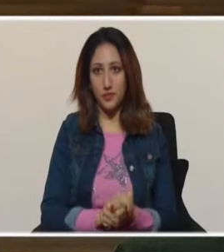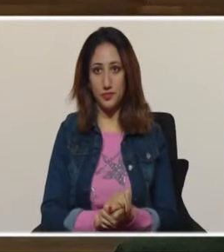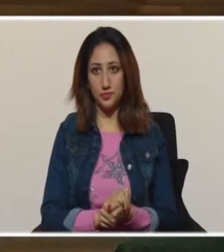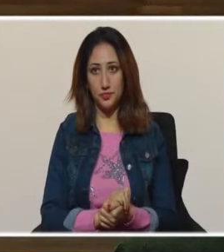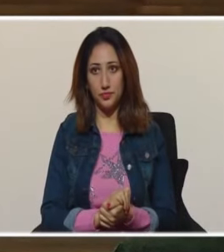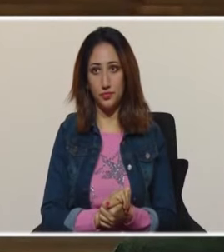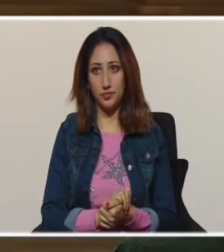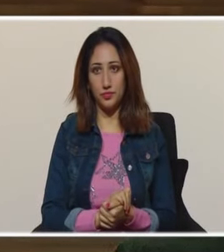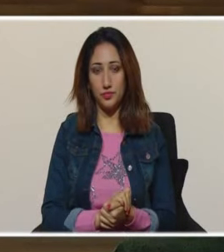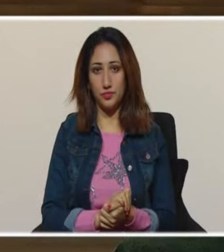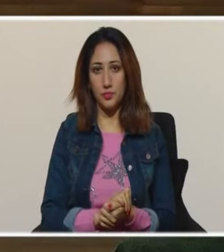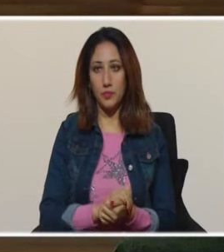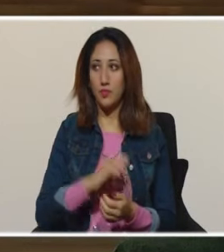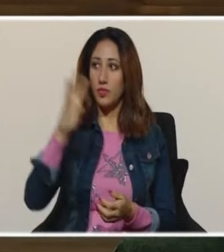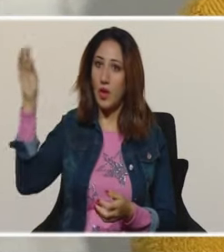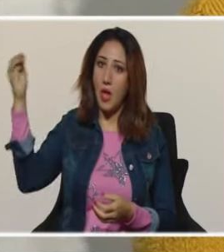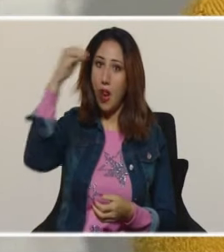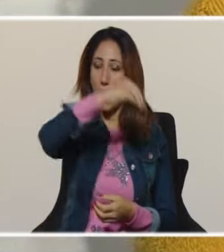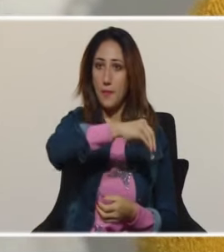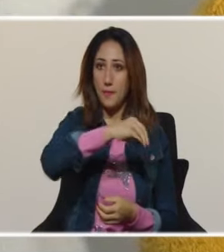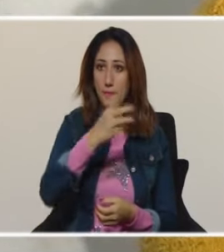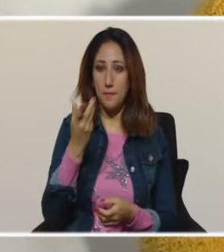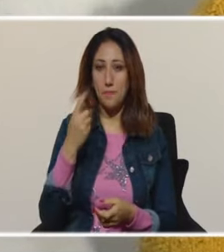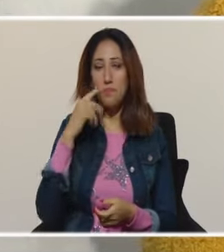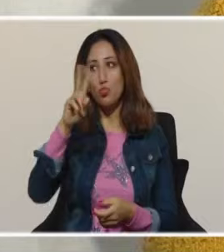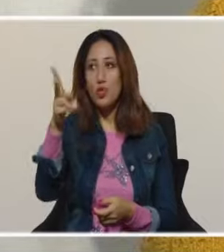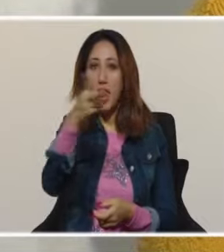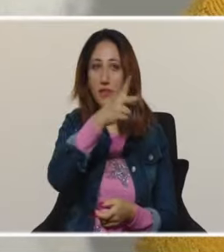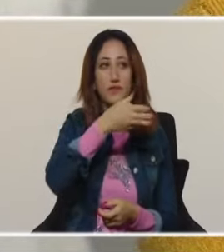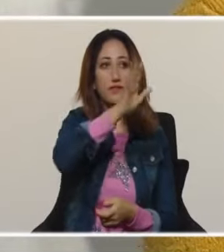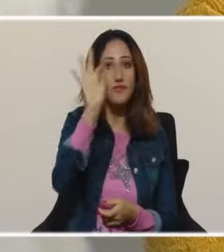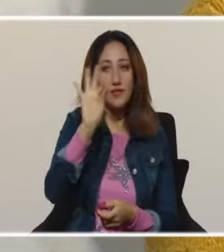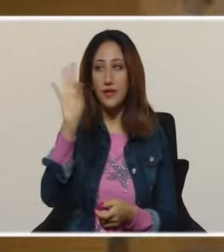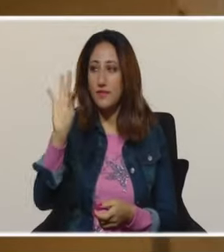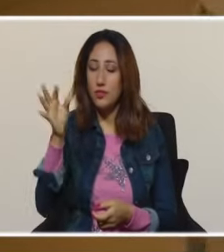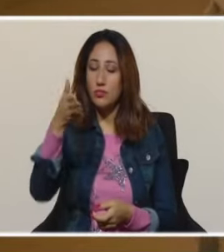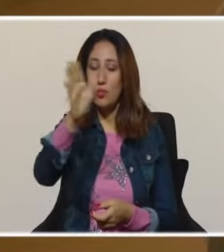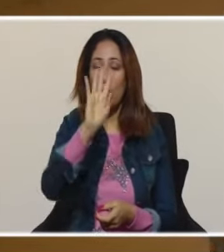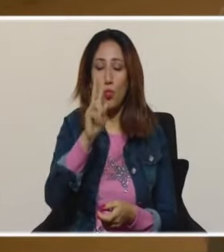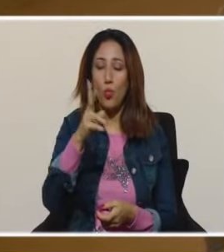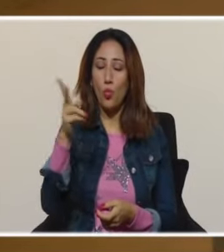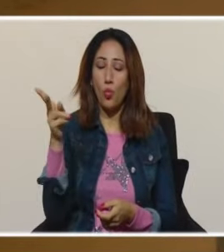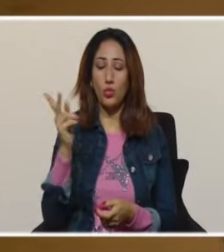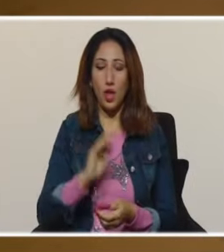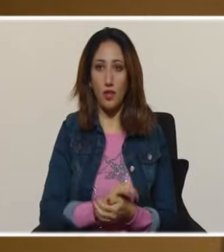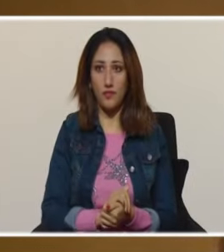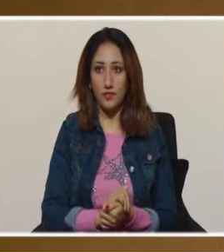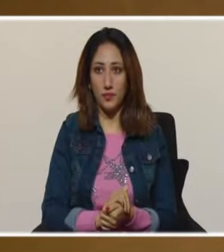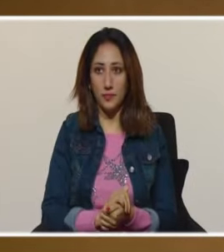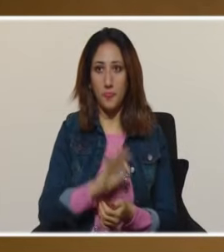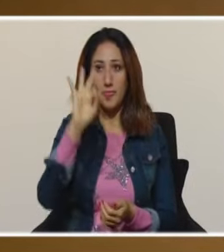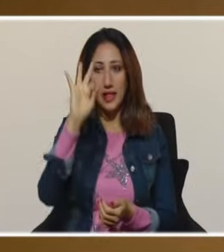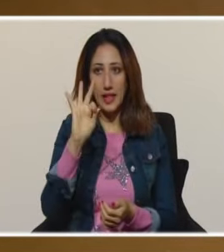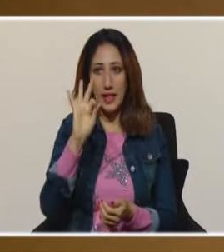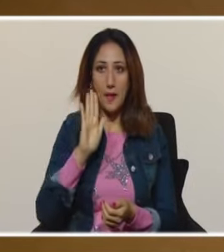بتوصلي الناس بقى منين لفين؟ مش كل، في ناس بودهم ثلاثة، في ناس بودهم